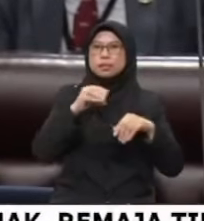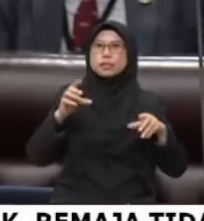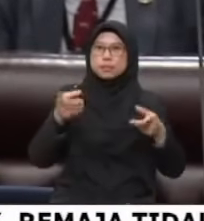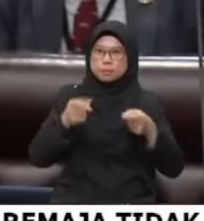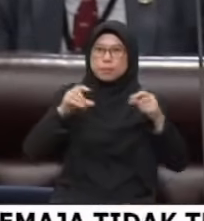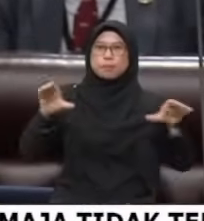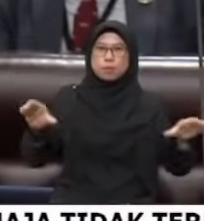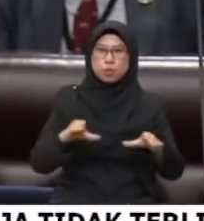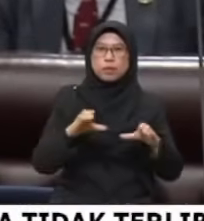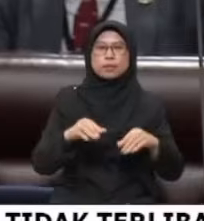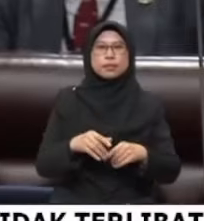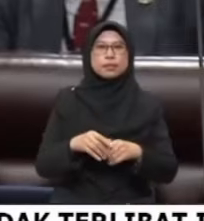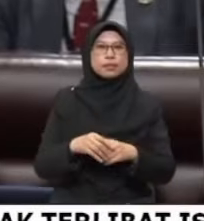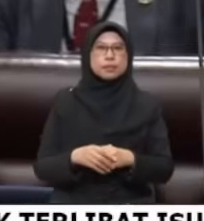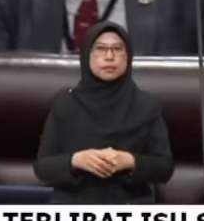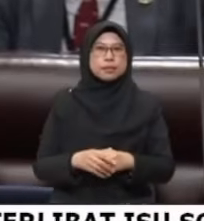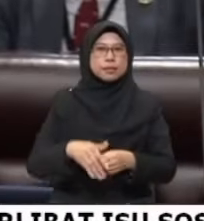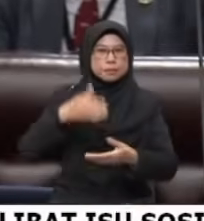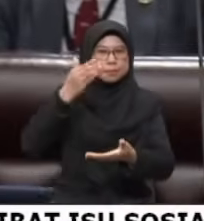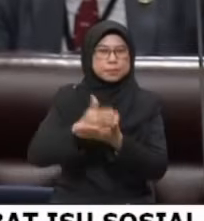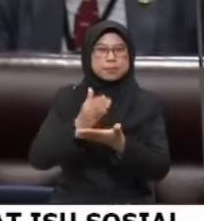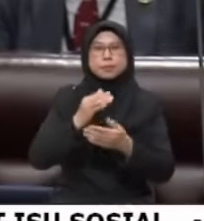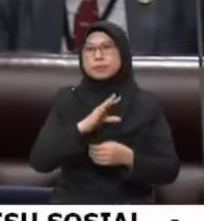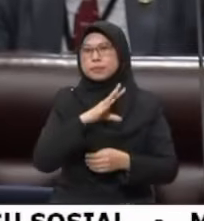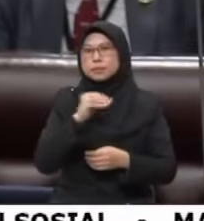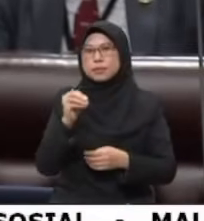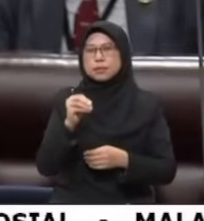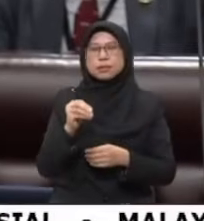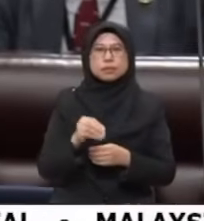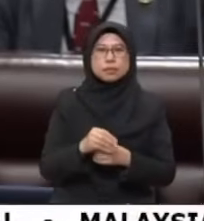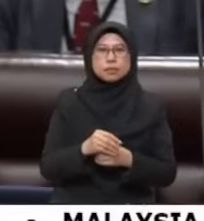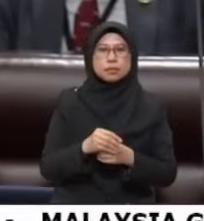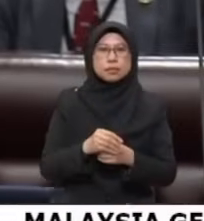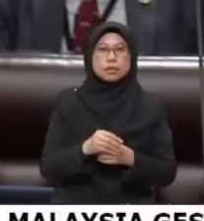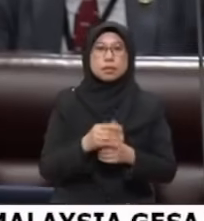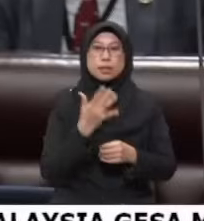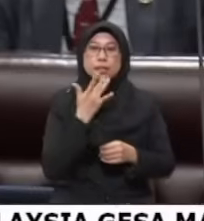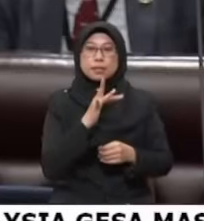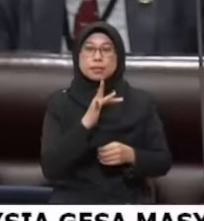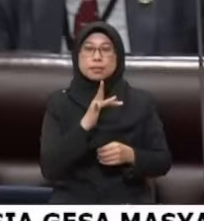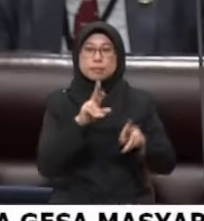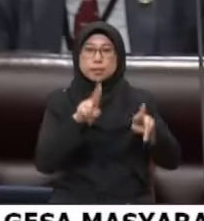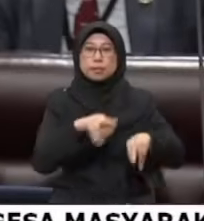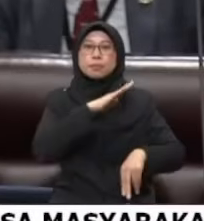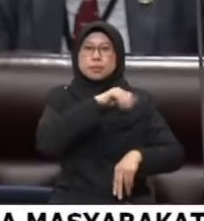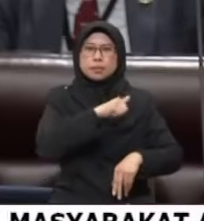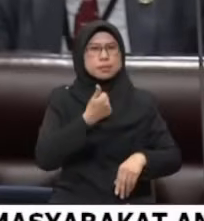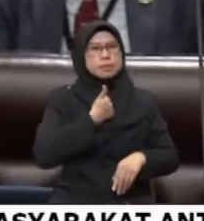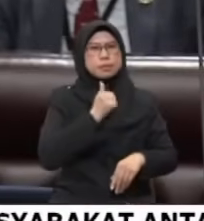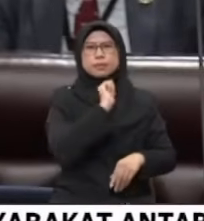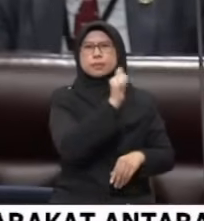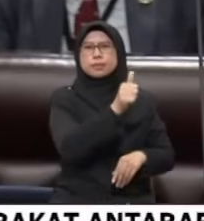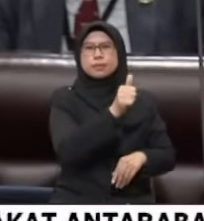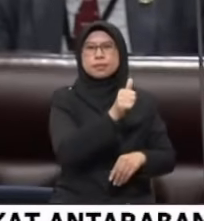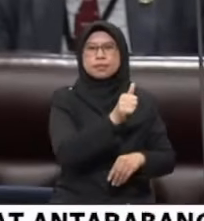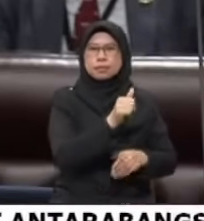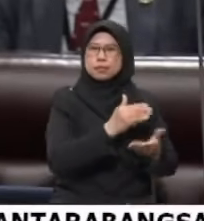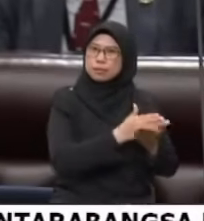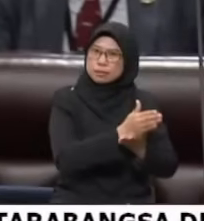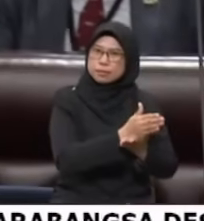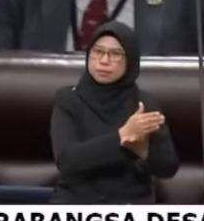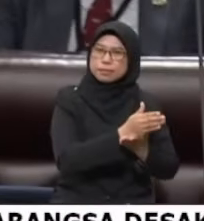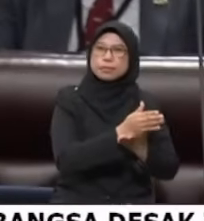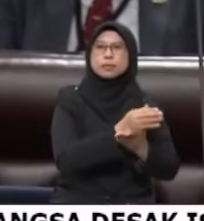kepentingan hak rakyat Palestin untuk menentukan nasib sendiri atau dengan izin right to selfdetermination